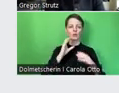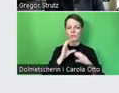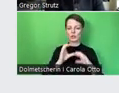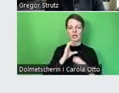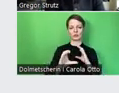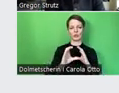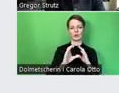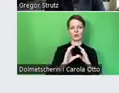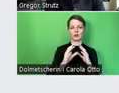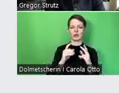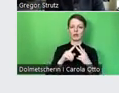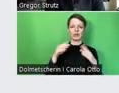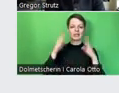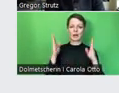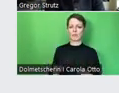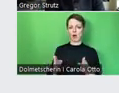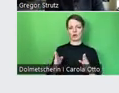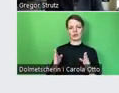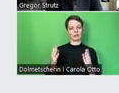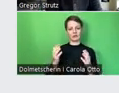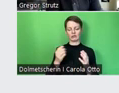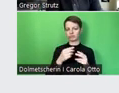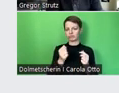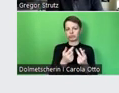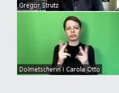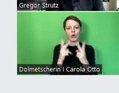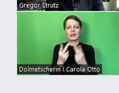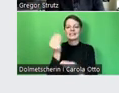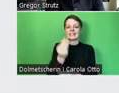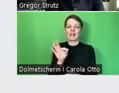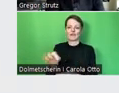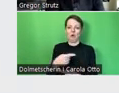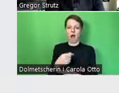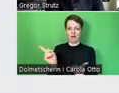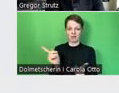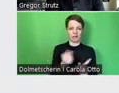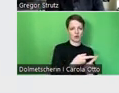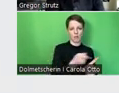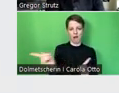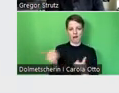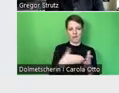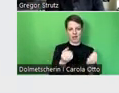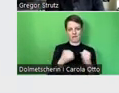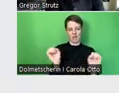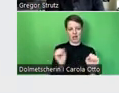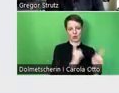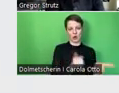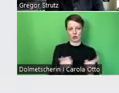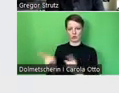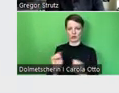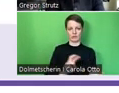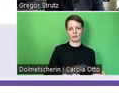Kommunikationstechnologie über die gebaute Umwelt bis hin zum Thema Design for All. Genau, in der gesamten